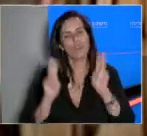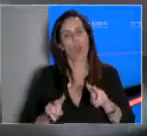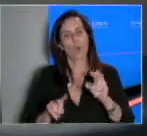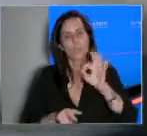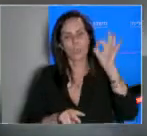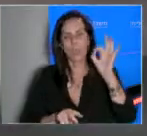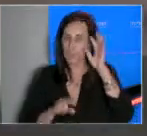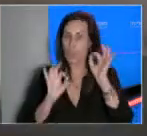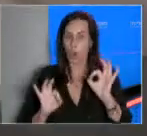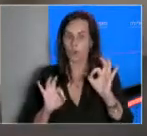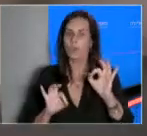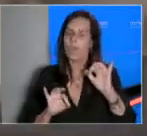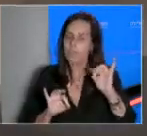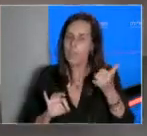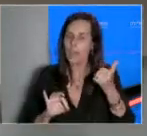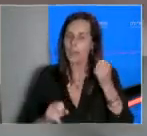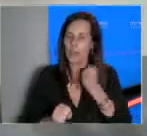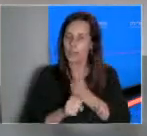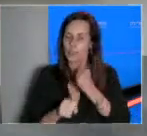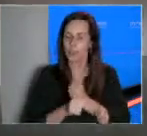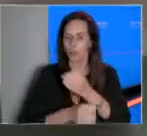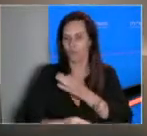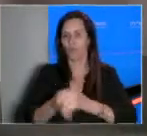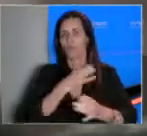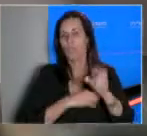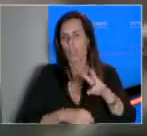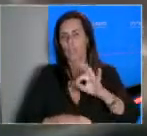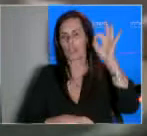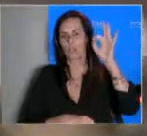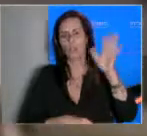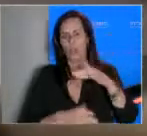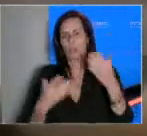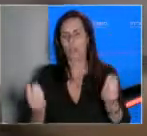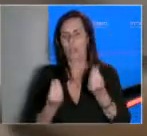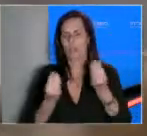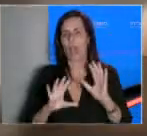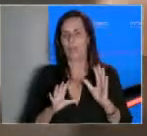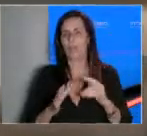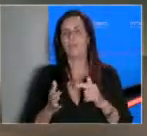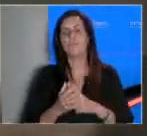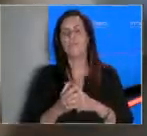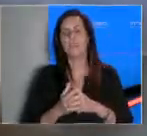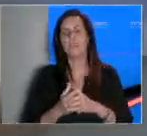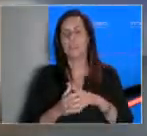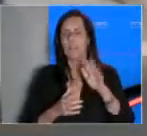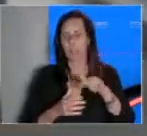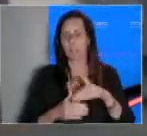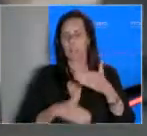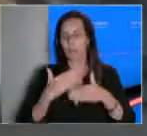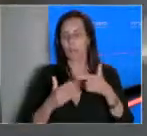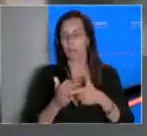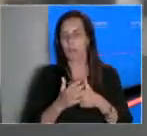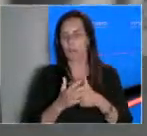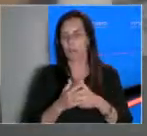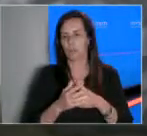אפשרות ריאלית של בנייה של חבילה הומניטרית ועוד כמה מחוות, ולצד זה התקדמות בנושא